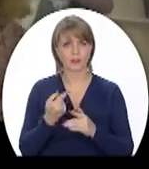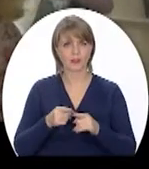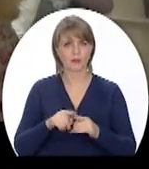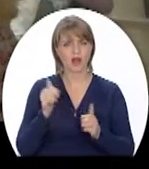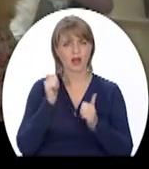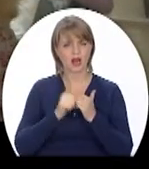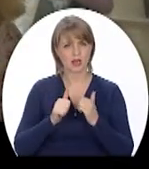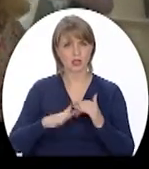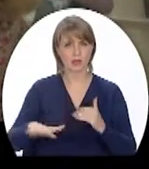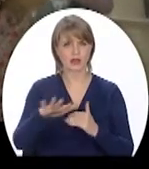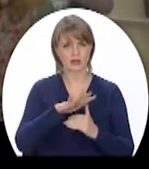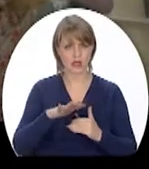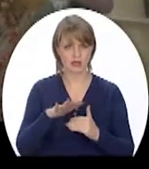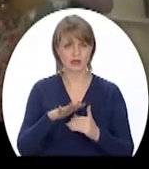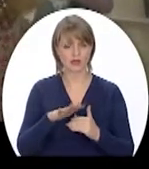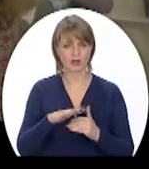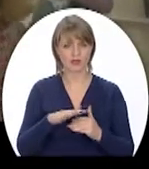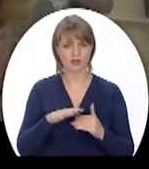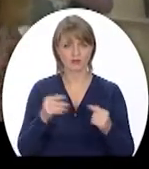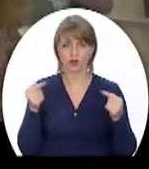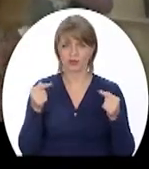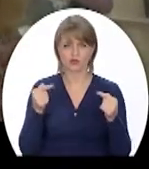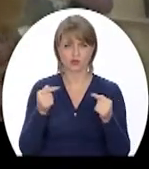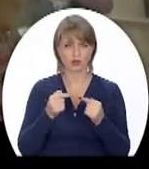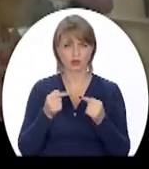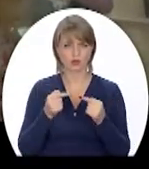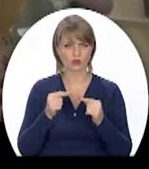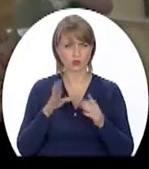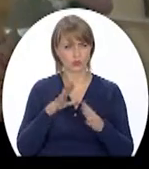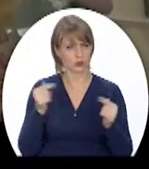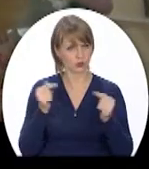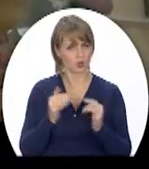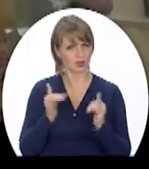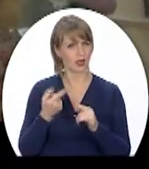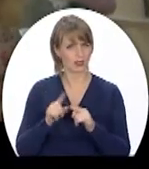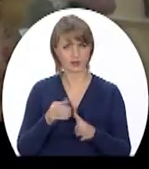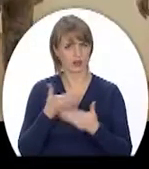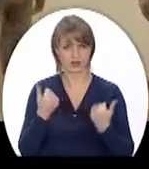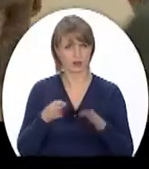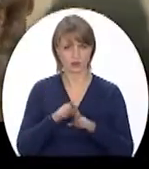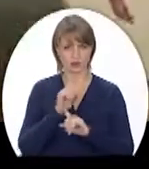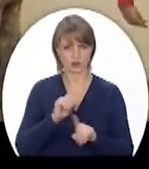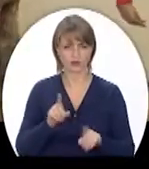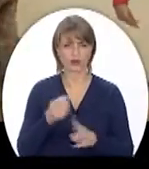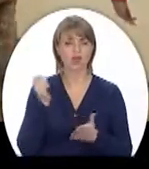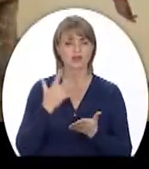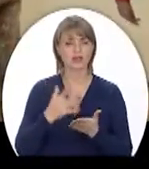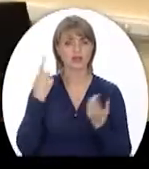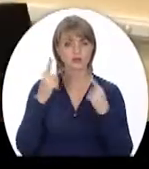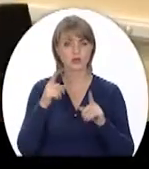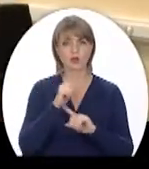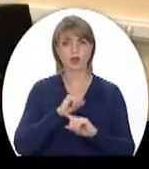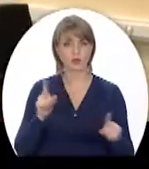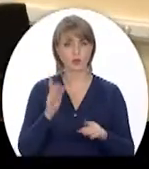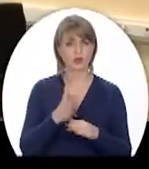вот каждое пространство вот у нас вот четко. Вот чтобы прям вот только для этого, нет, не будет. В центре творчества не